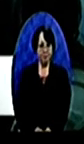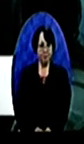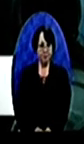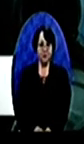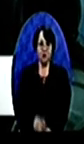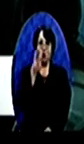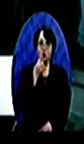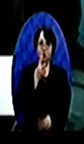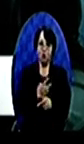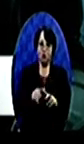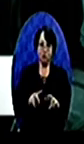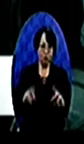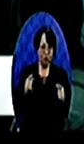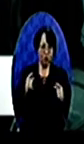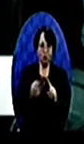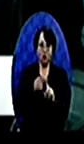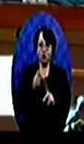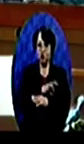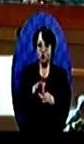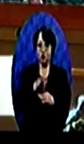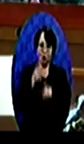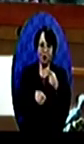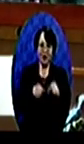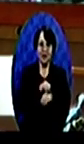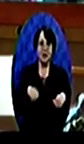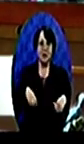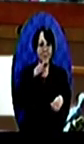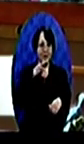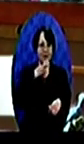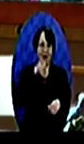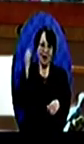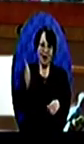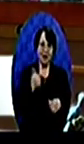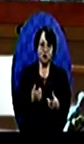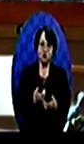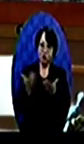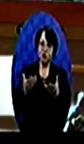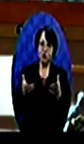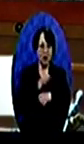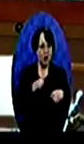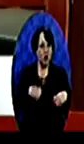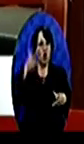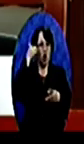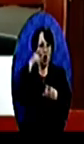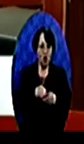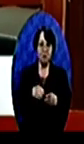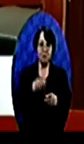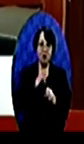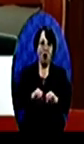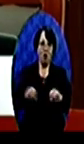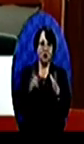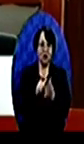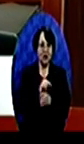За, үндсэн хуулийн нэмэлт өөрчлөлтийн төслийн талаар иргэдийг мэдээллээр хангах шаардлагатай, бас ард нийтийн санал асуулгад ачаалогдл өгөх хэрэгтэй